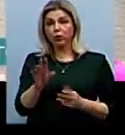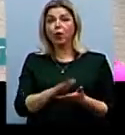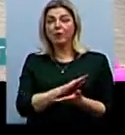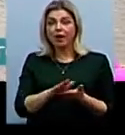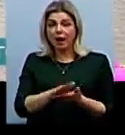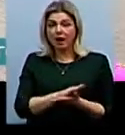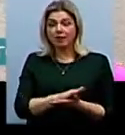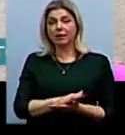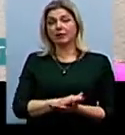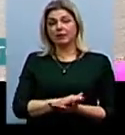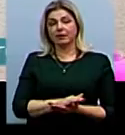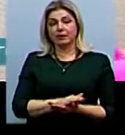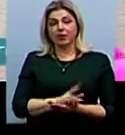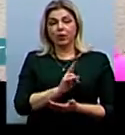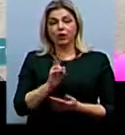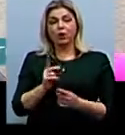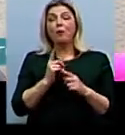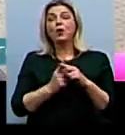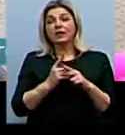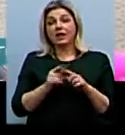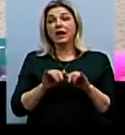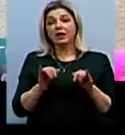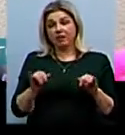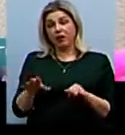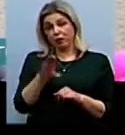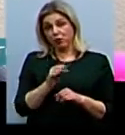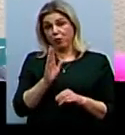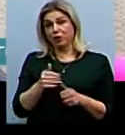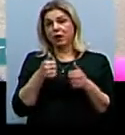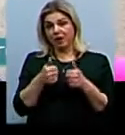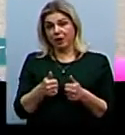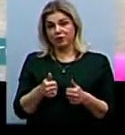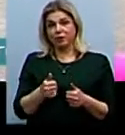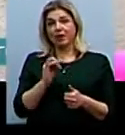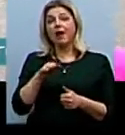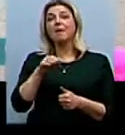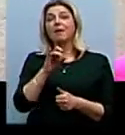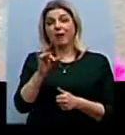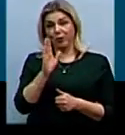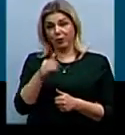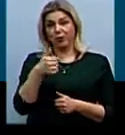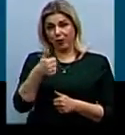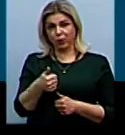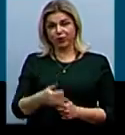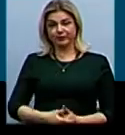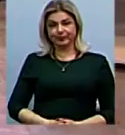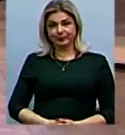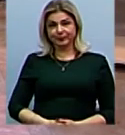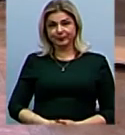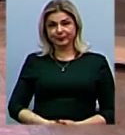убирают, будут позитивно развиваться, то все будет хорошо. И мэр будет хороший.